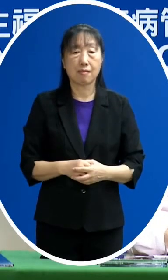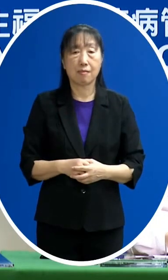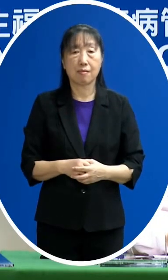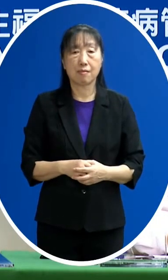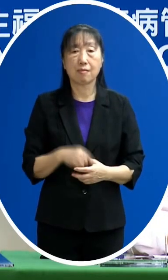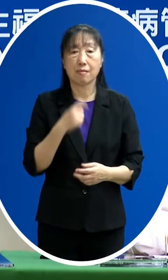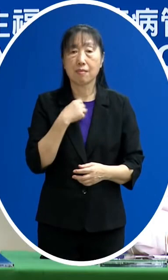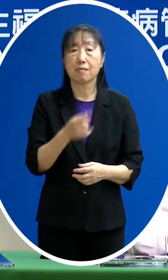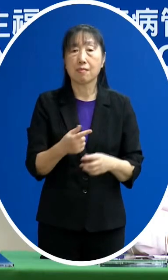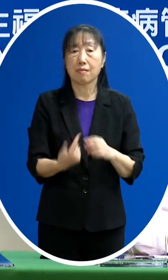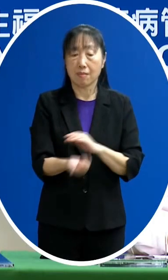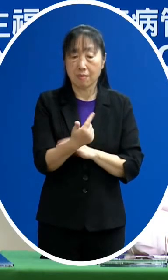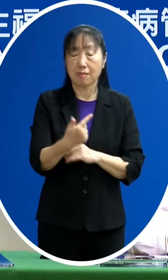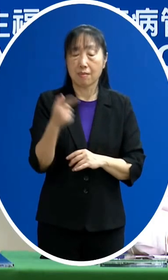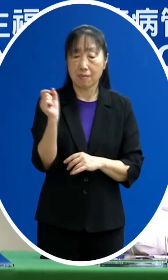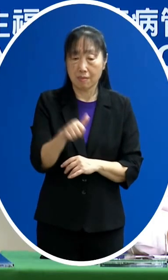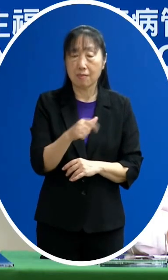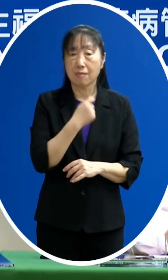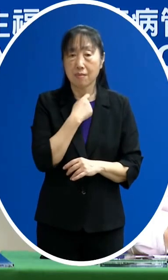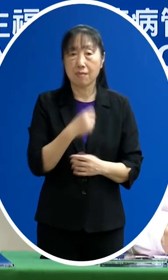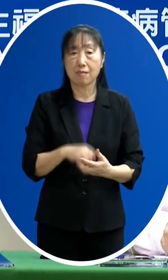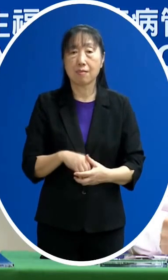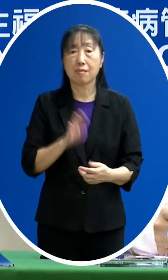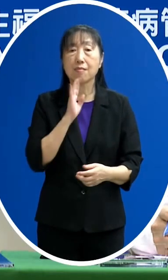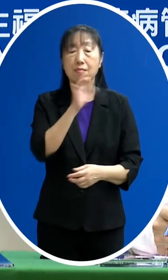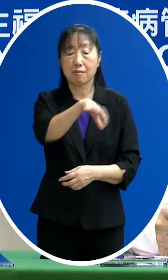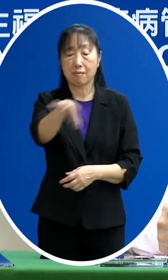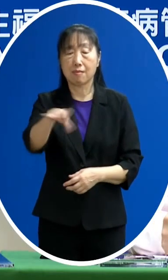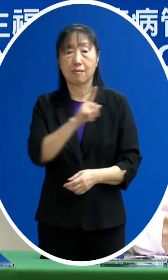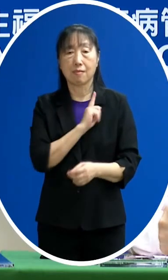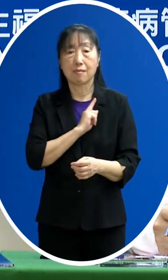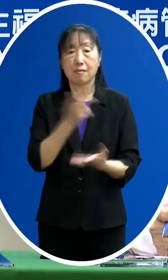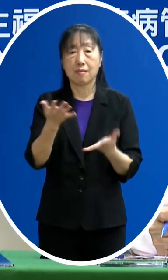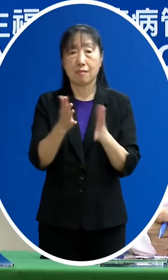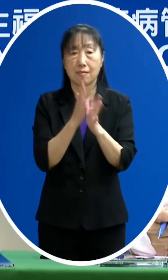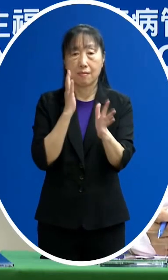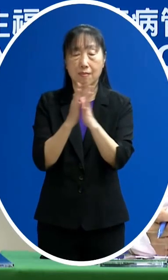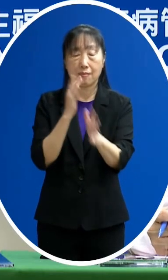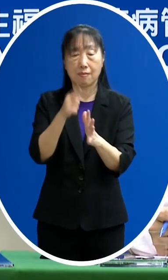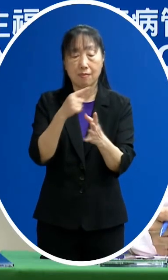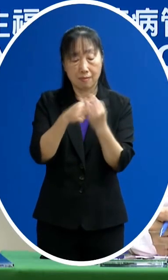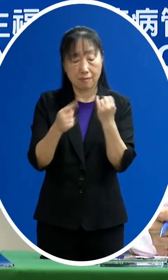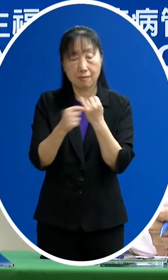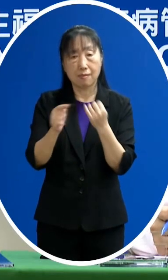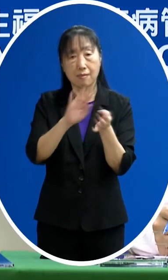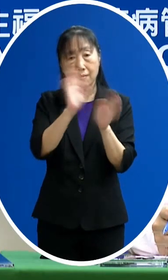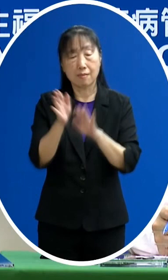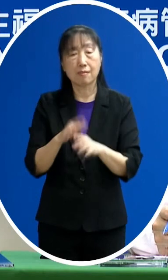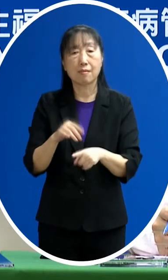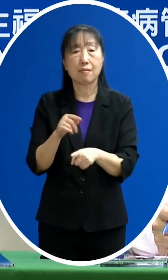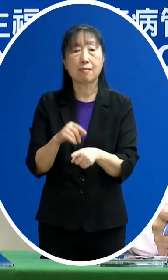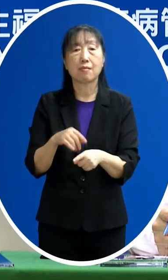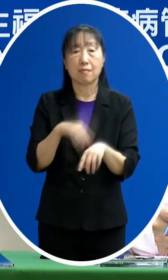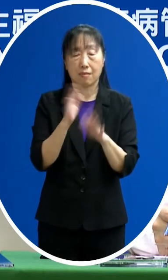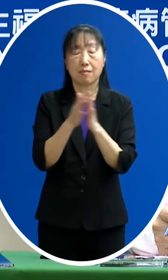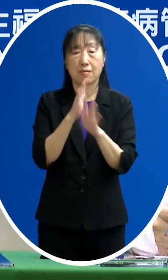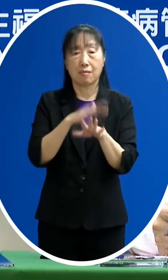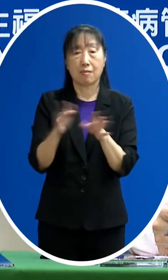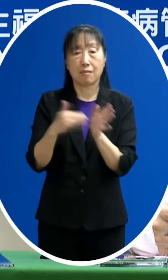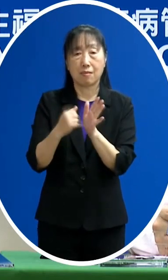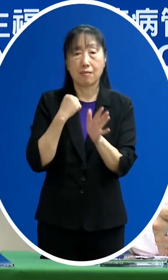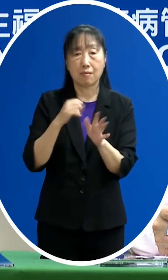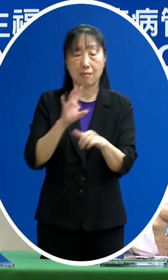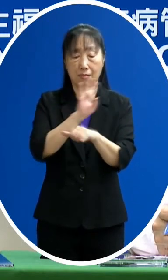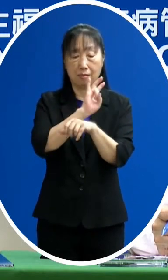能够尽速，那地方当然有根据它的排班，还有整个火化场使用的量能，所以都尽量在24小时里